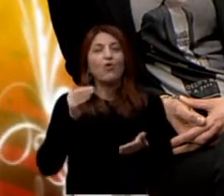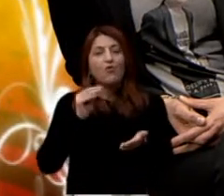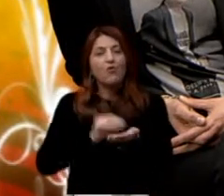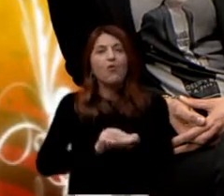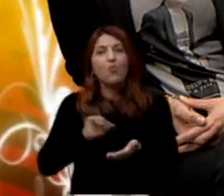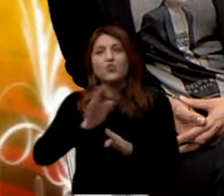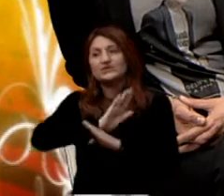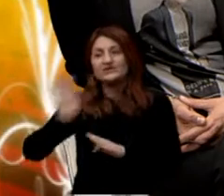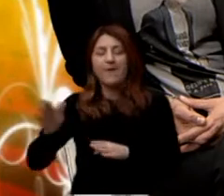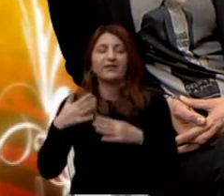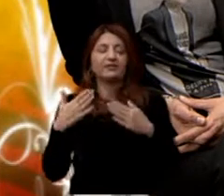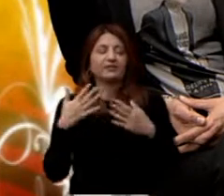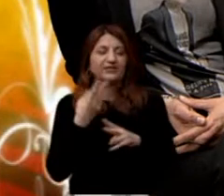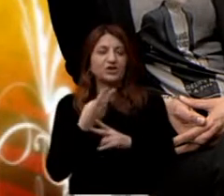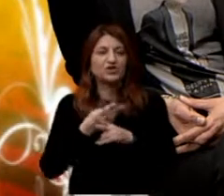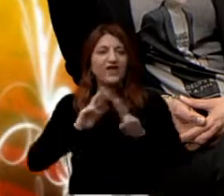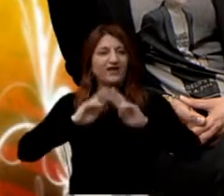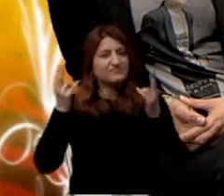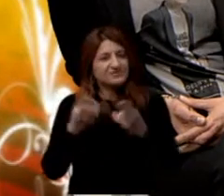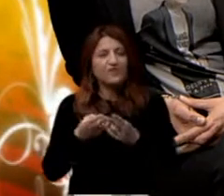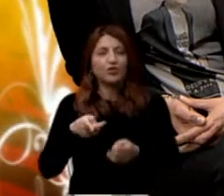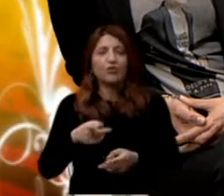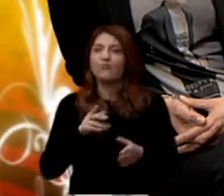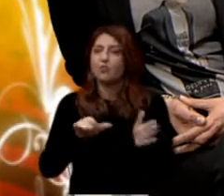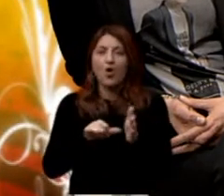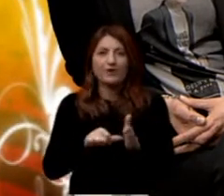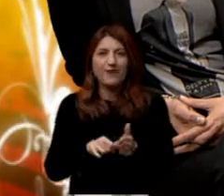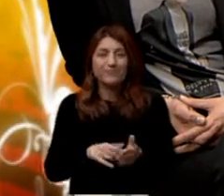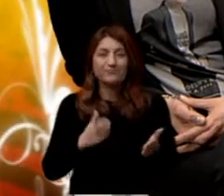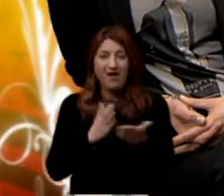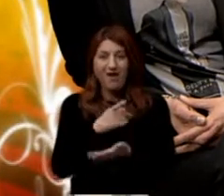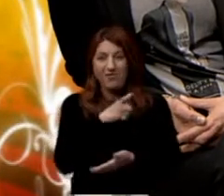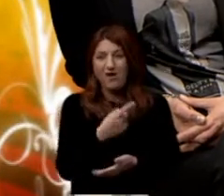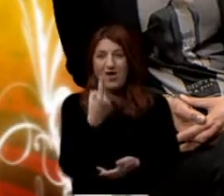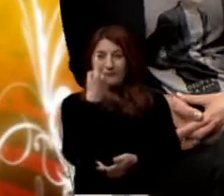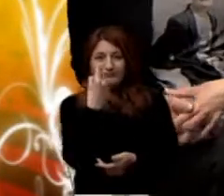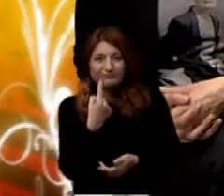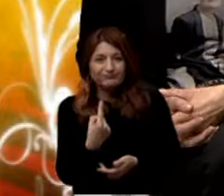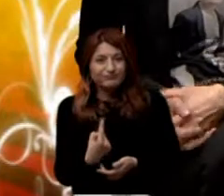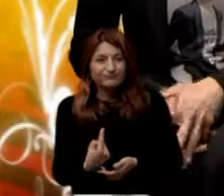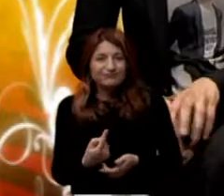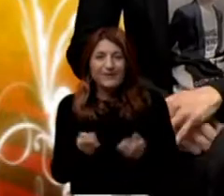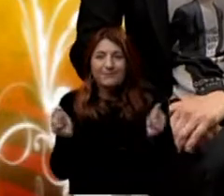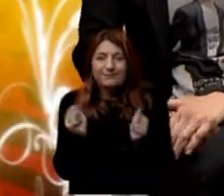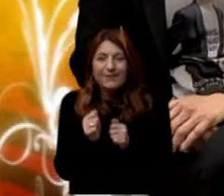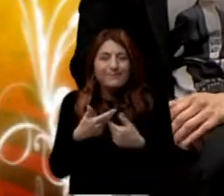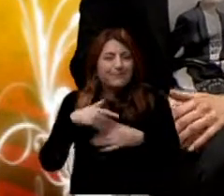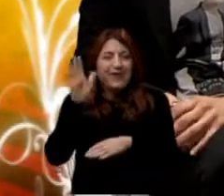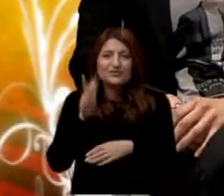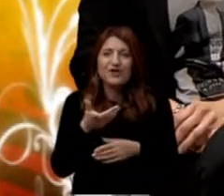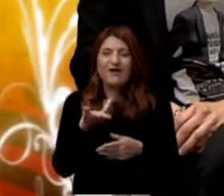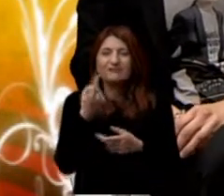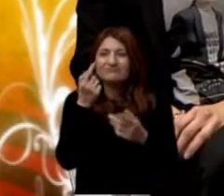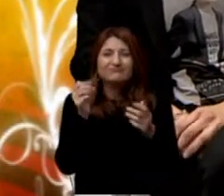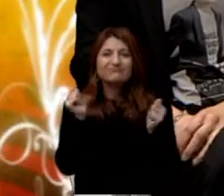u zapadnim državama svijeta. Znači, stanje uhranjenosti kao probir koji